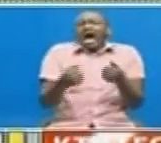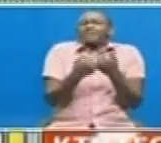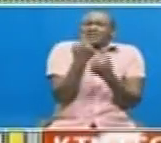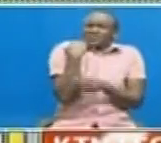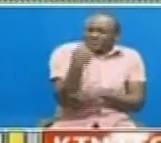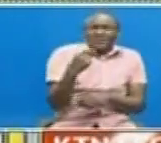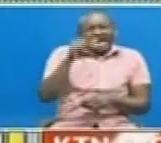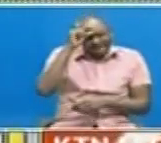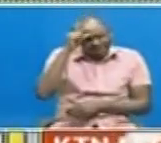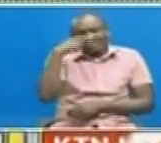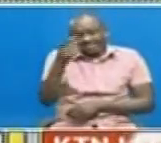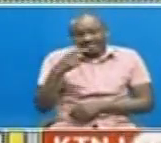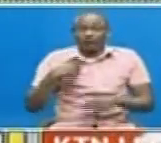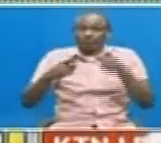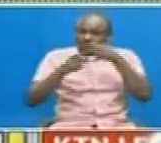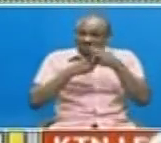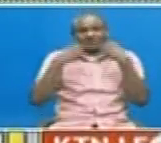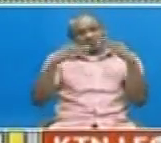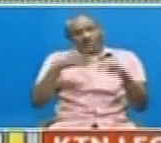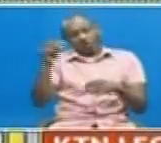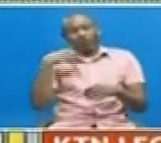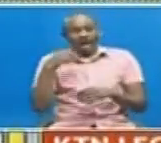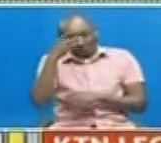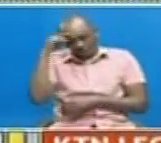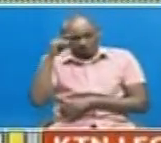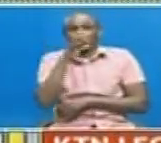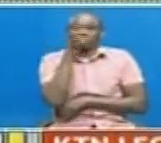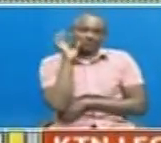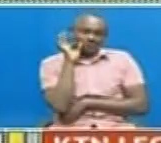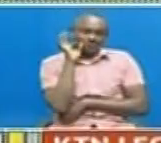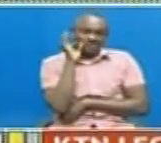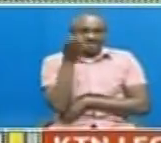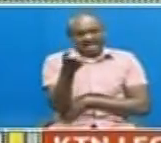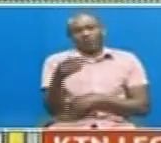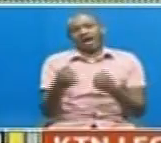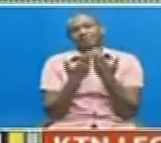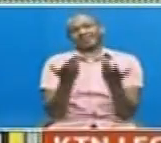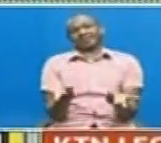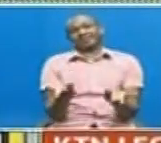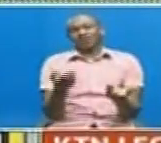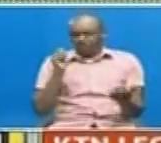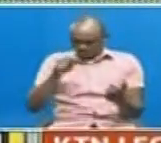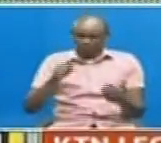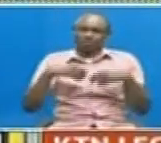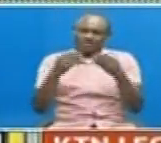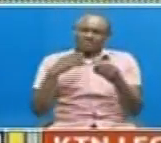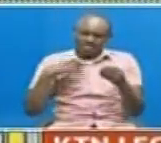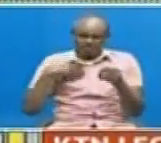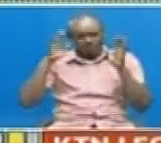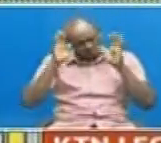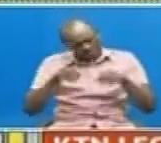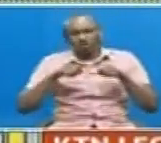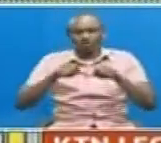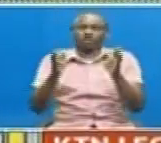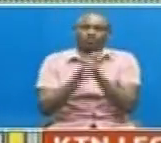baada ya serikali kuondoa marufuku ya kutotoka nje kwa wakazi wa eneo la kaskazini mashariki mwa Kenya ili kutoa fursa kwa waumini wa